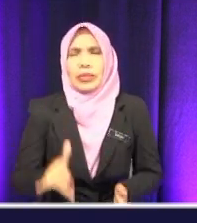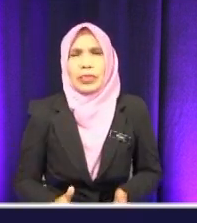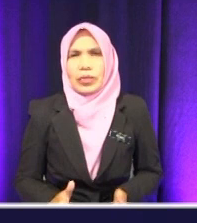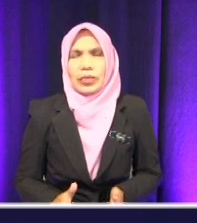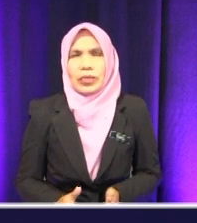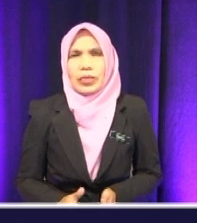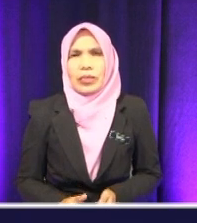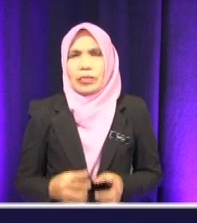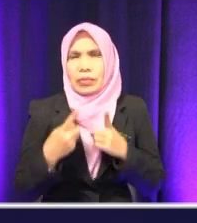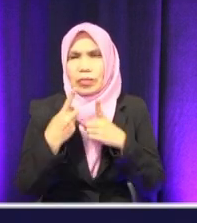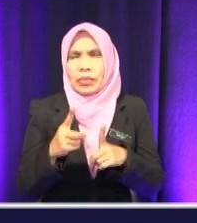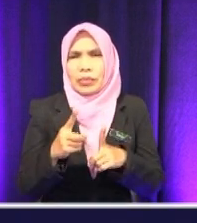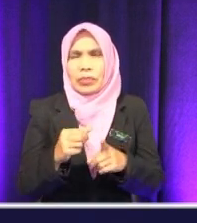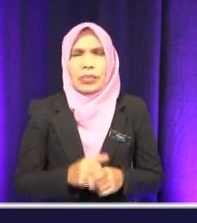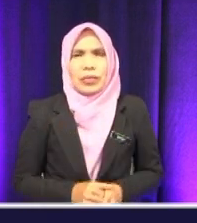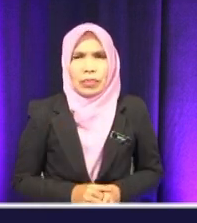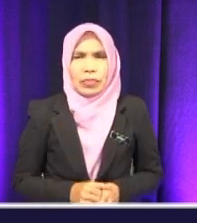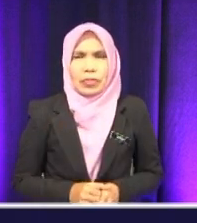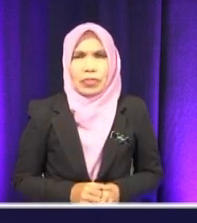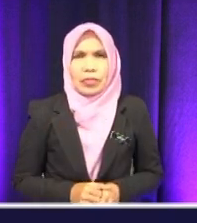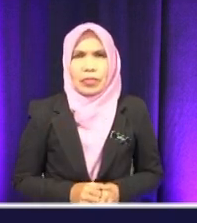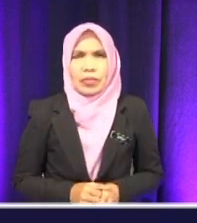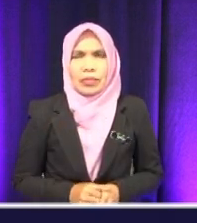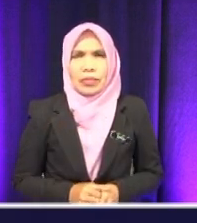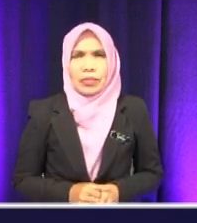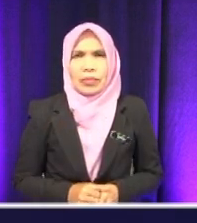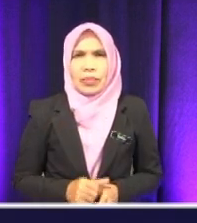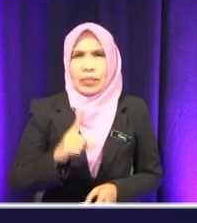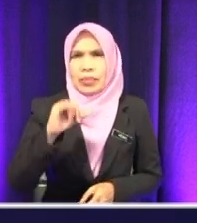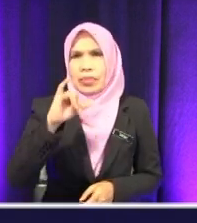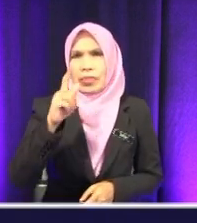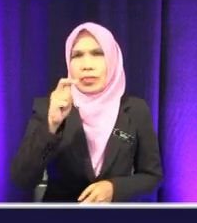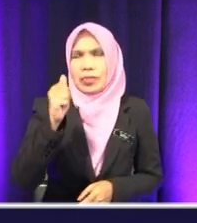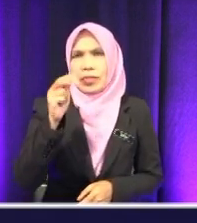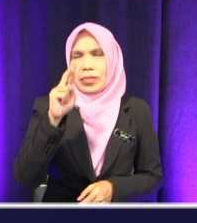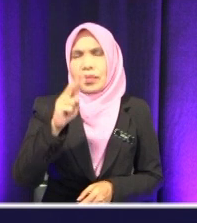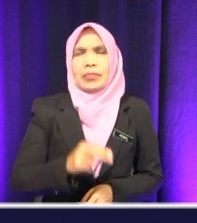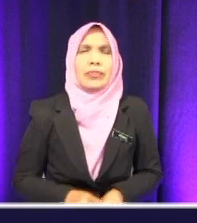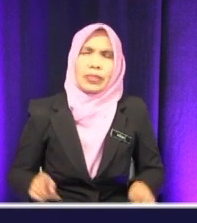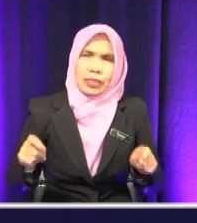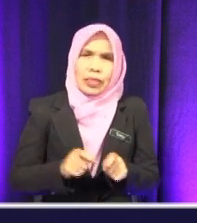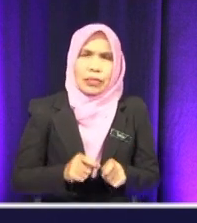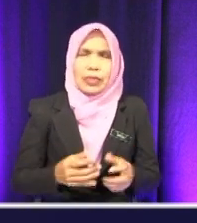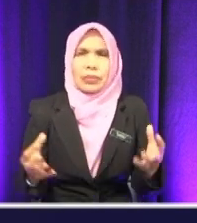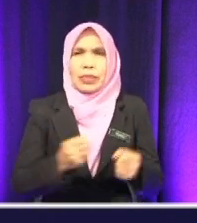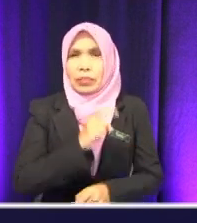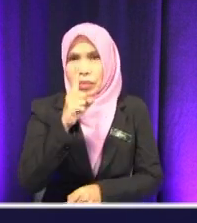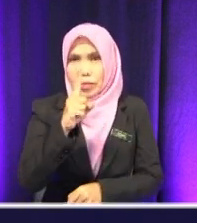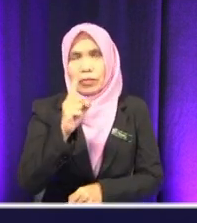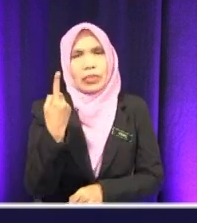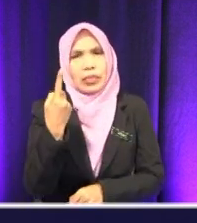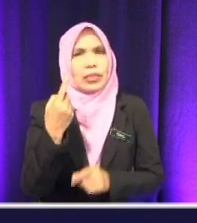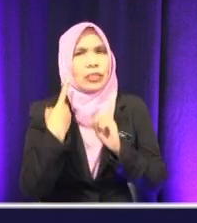buat Lita sebanyak dapat kain ini tetapi jawaban yang tepat adalah bukan Lita Lita ada